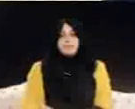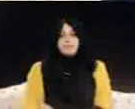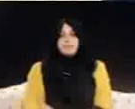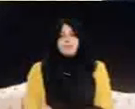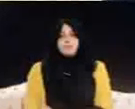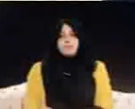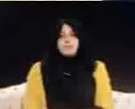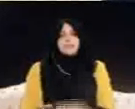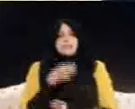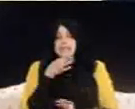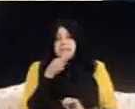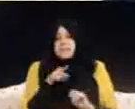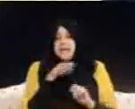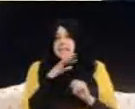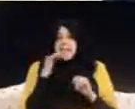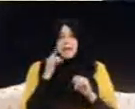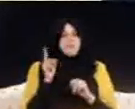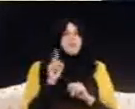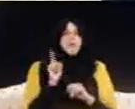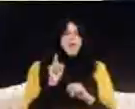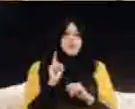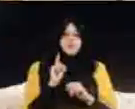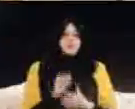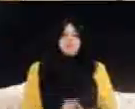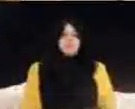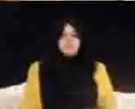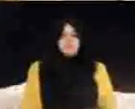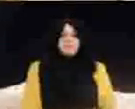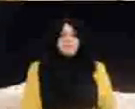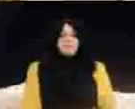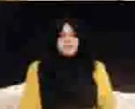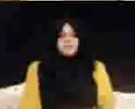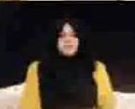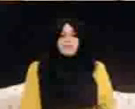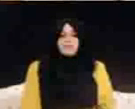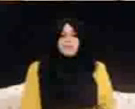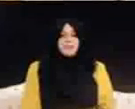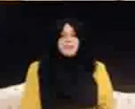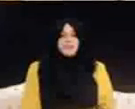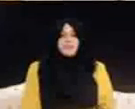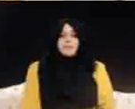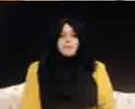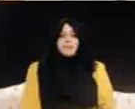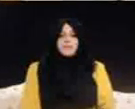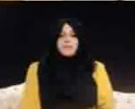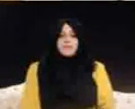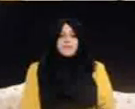نجسة؟ ليست نجسة. نعم. بعض الناس يظن أنها نجسة. لا، ليست نجسة.